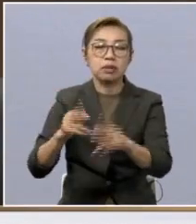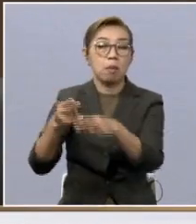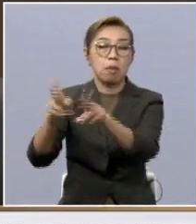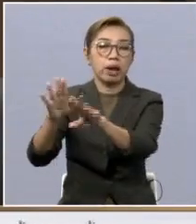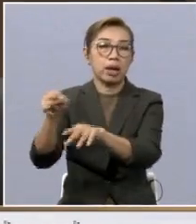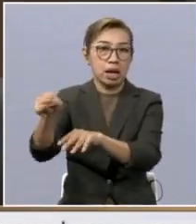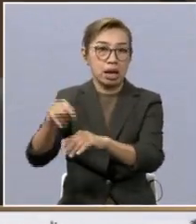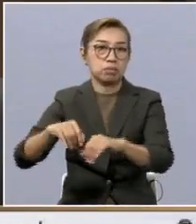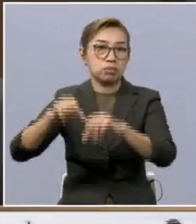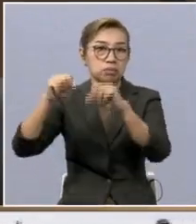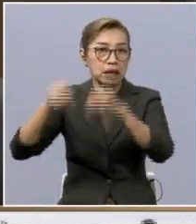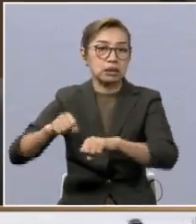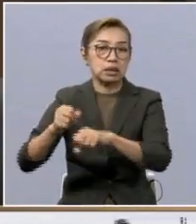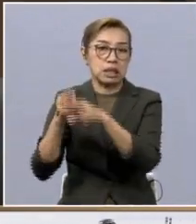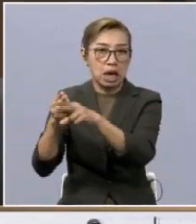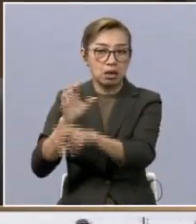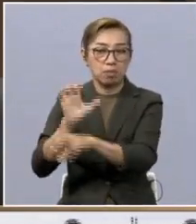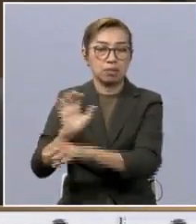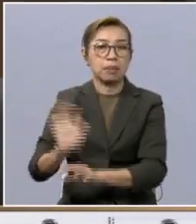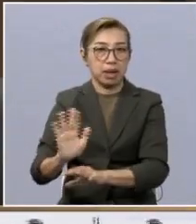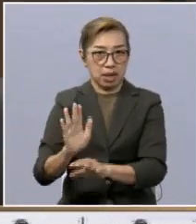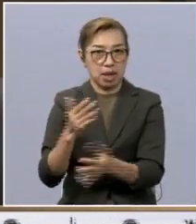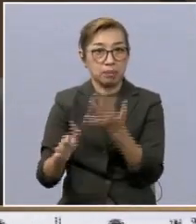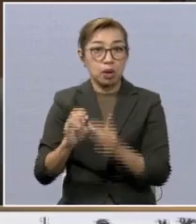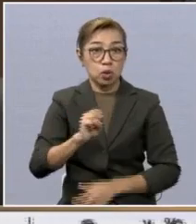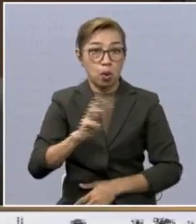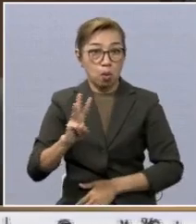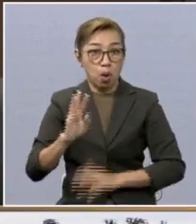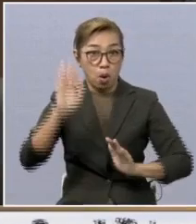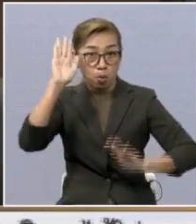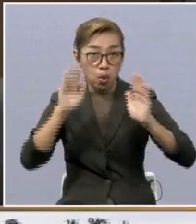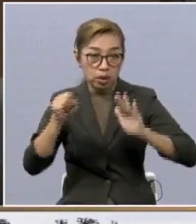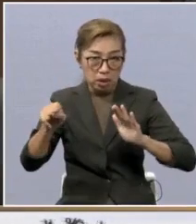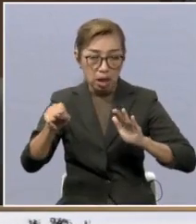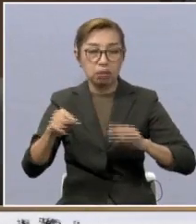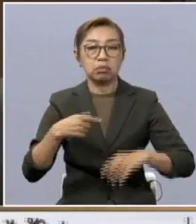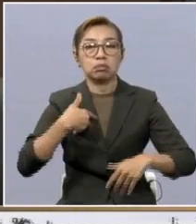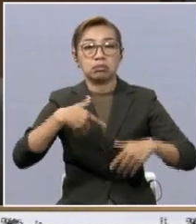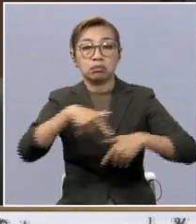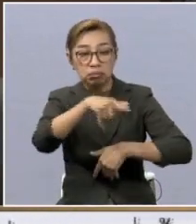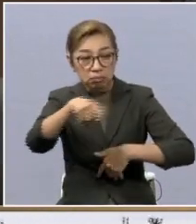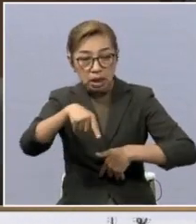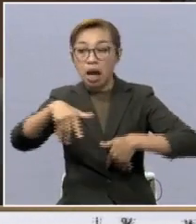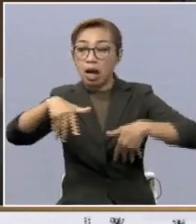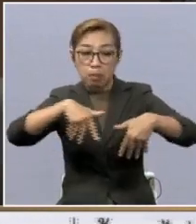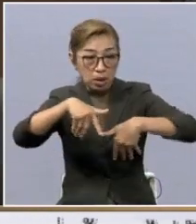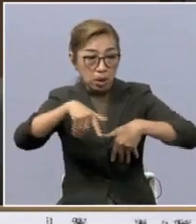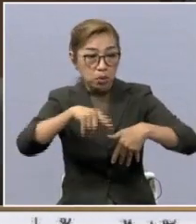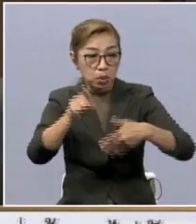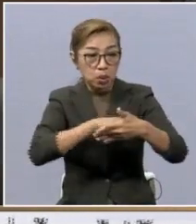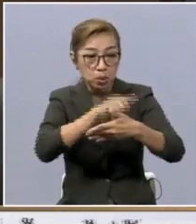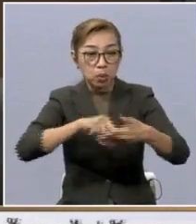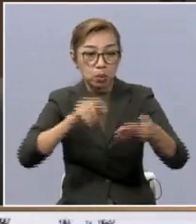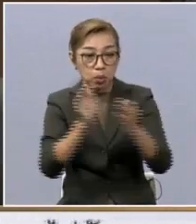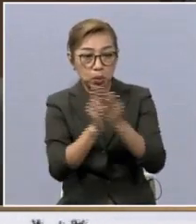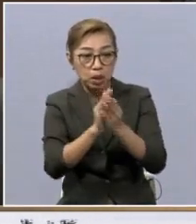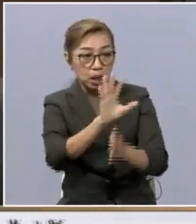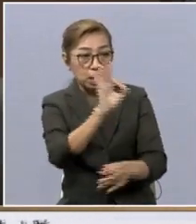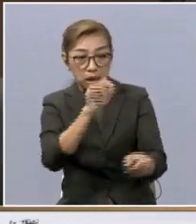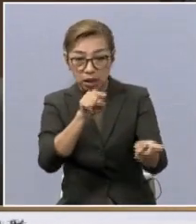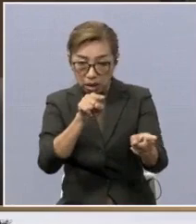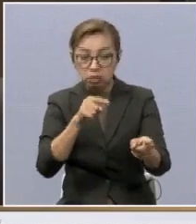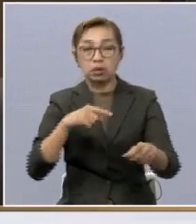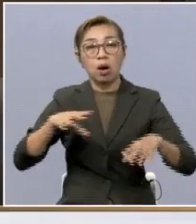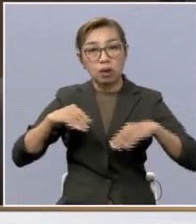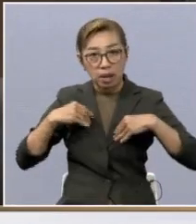ใจเองแล้วก็ยอมรับว่าการโหวตของสว.มันมีทั้งยอมรับเสียงของประชาชนแล้วก็ไม่ยอมรับในส่ว